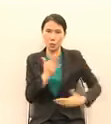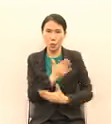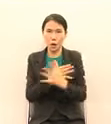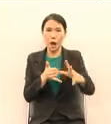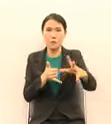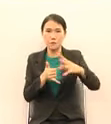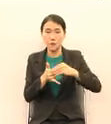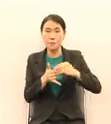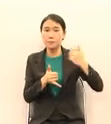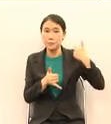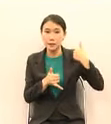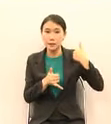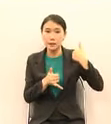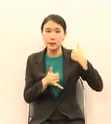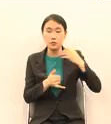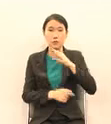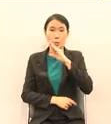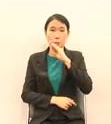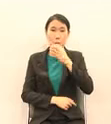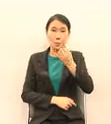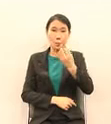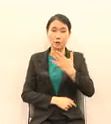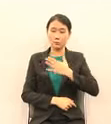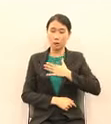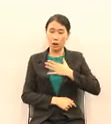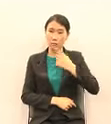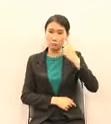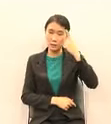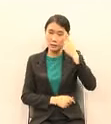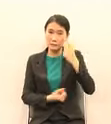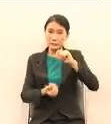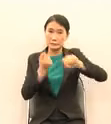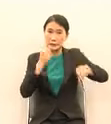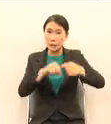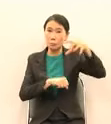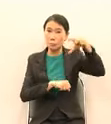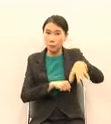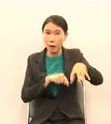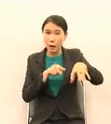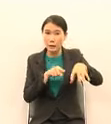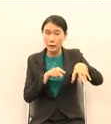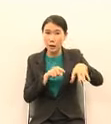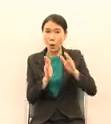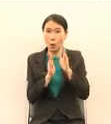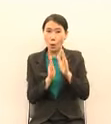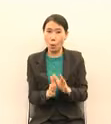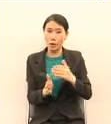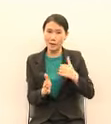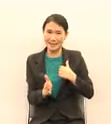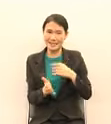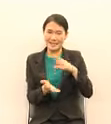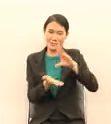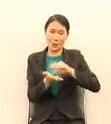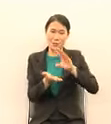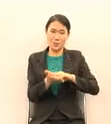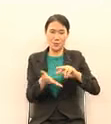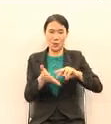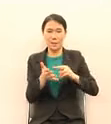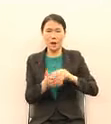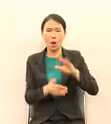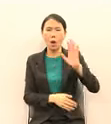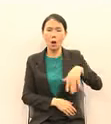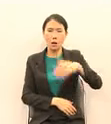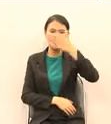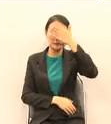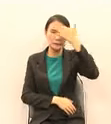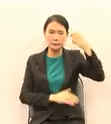าเพราะผู้ป่วยพอบอกตัวเองว่าเป็นสนามมวยถ้าน้องที่สอบสวนโรคมือใหม่เนี่ยก็จะลืมไม่ได้ถามล